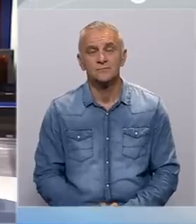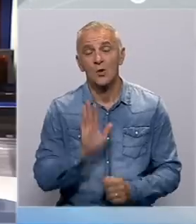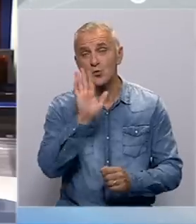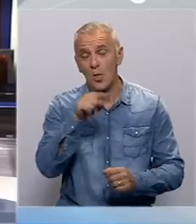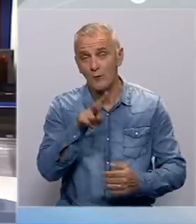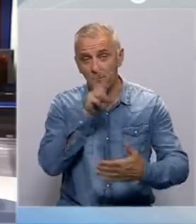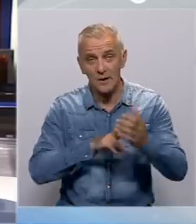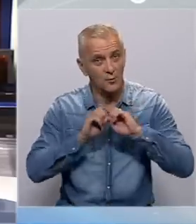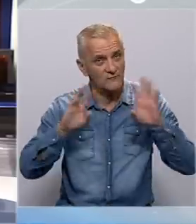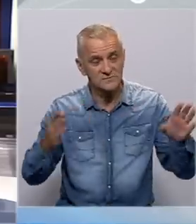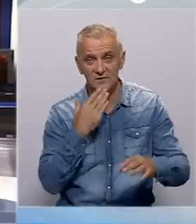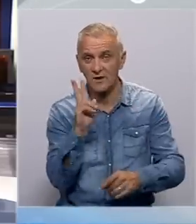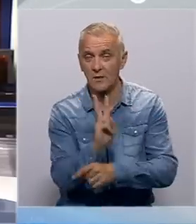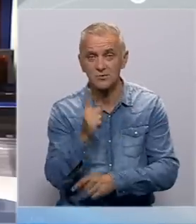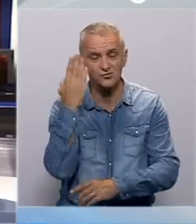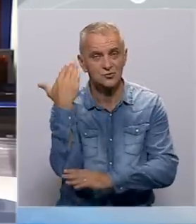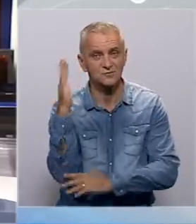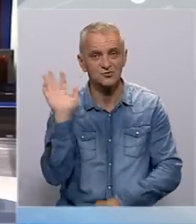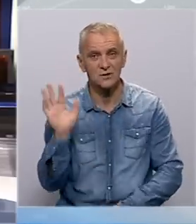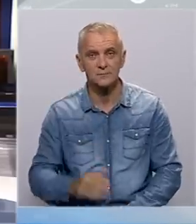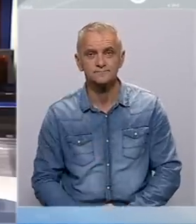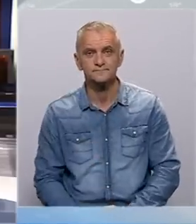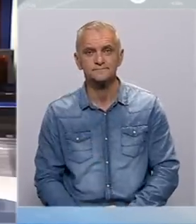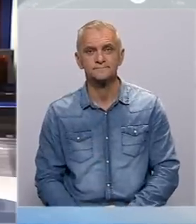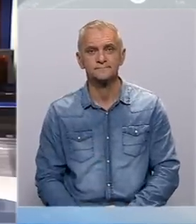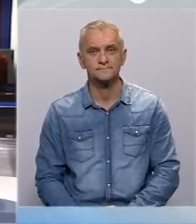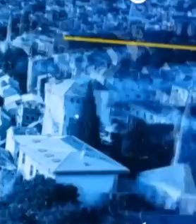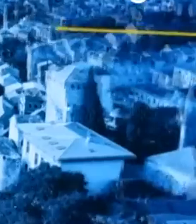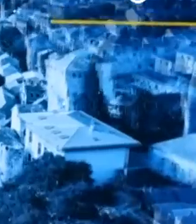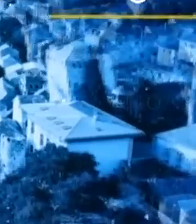Toliko u ovom pregledu vijesti. Hvala vam na pažnji.